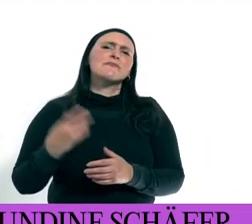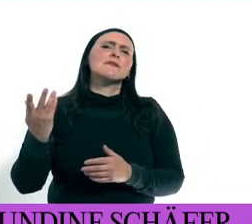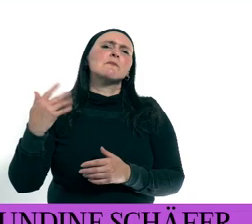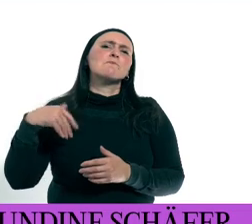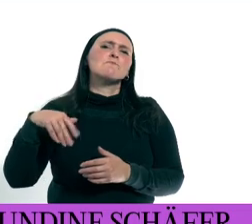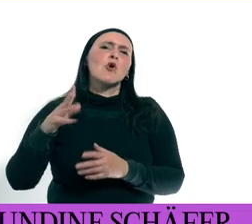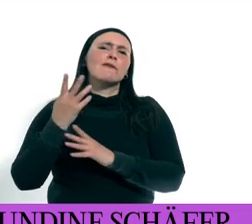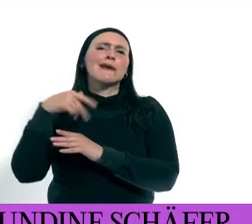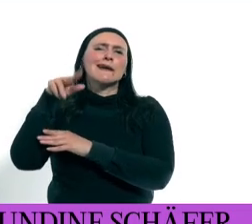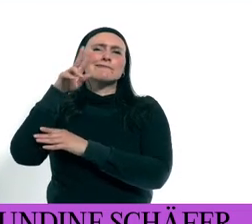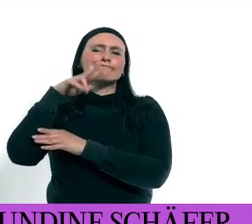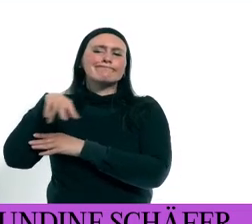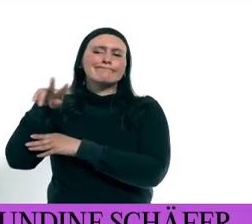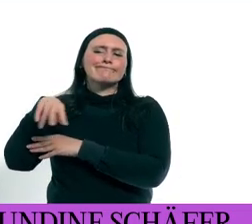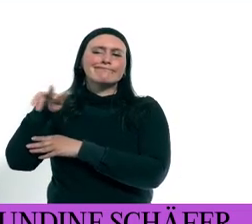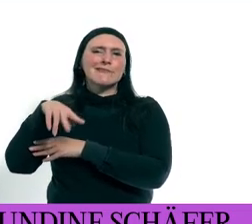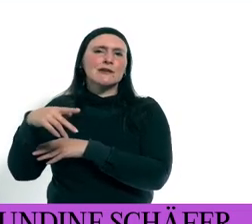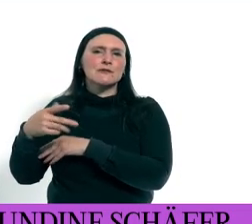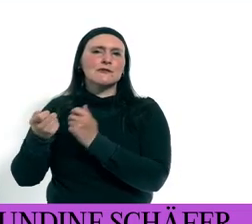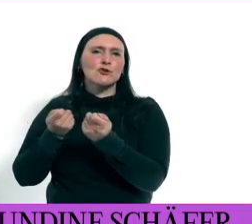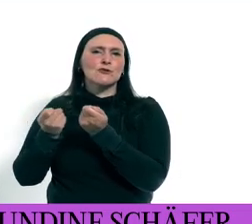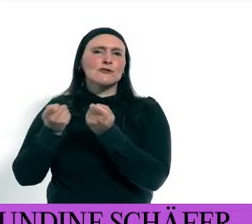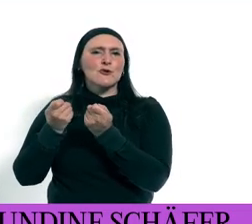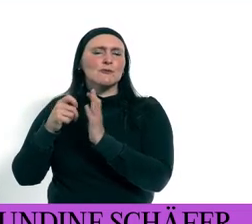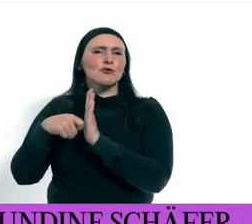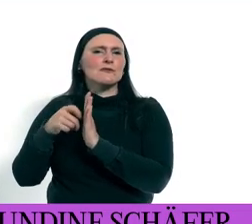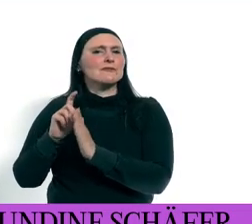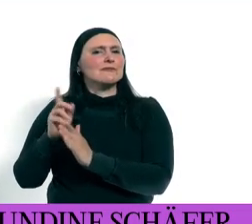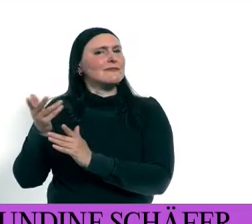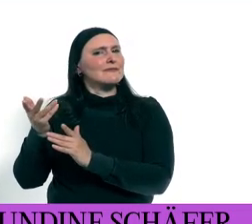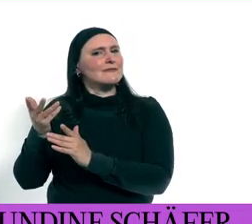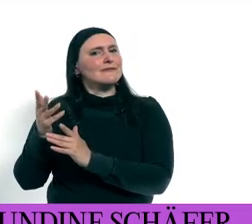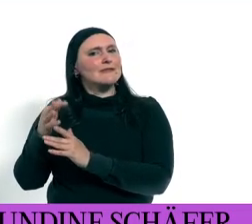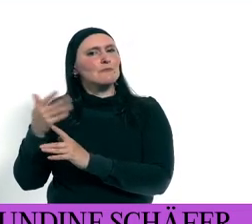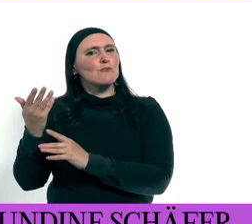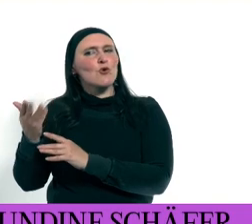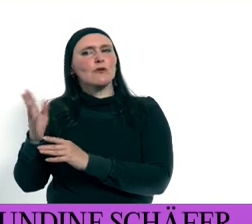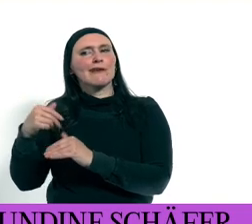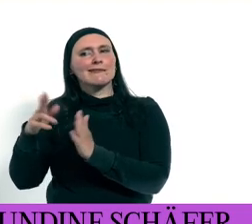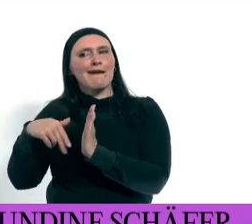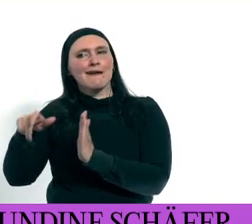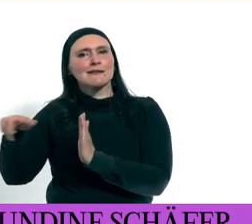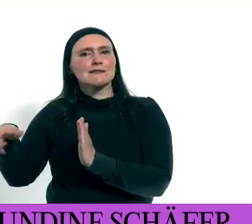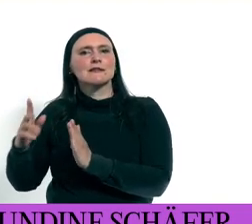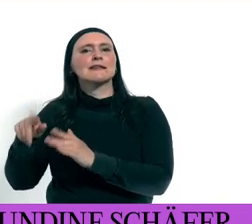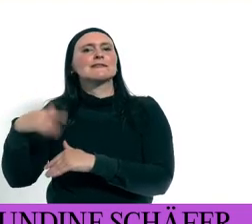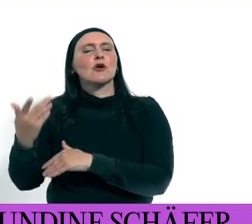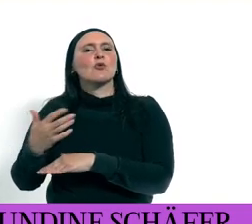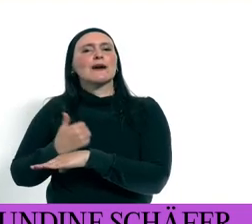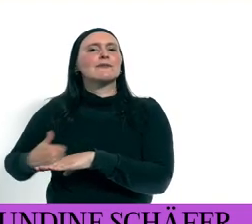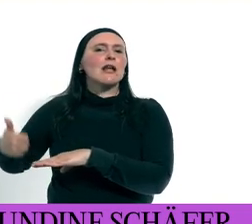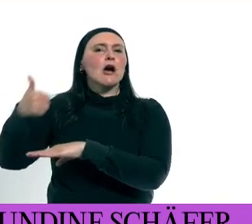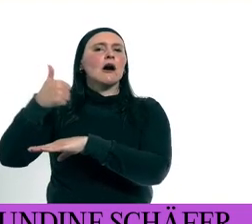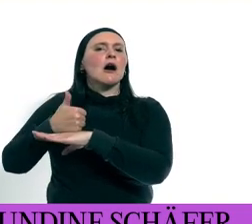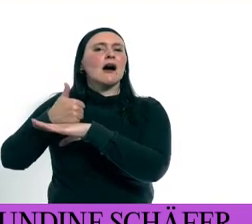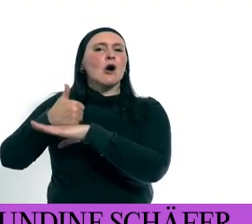Aber eben nicht im Kontext eines kuratorischen Projekts, eher im Kontext eines künstlerischen